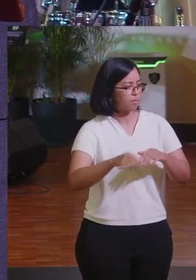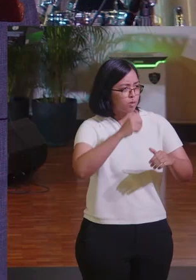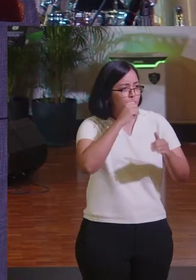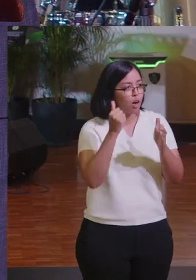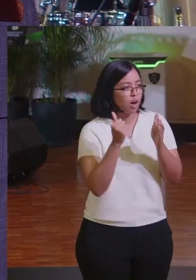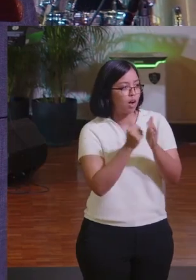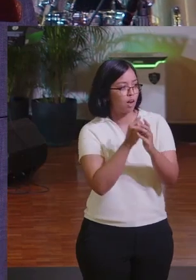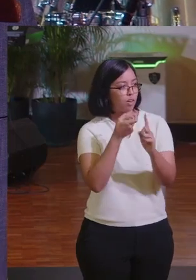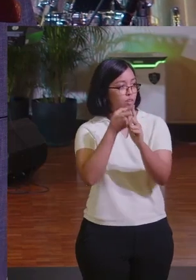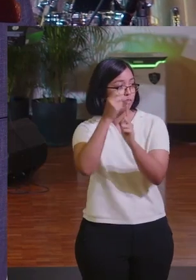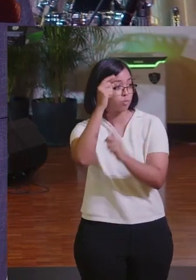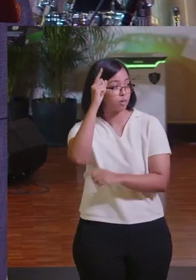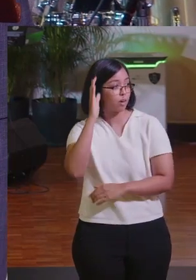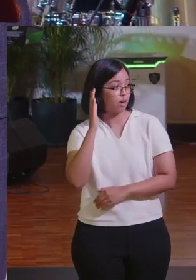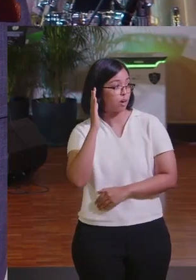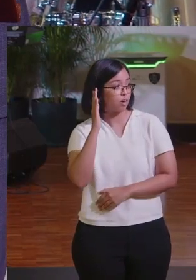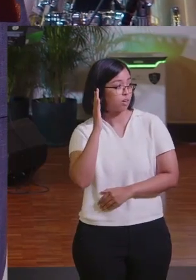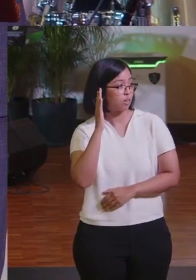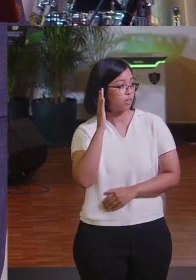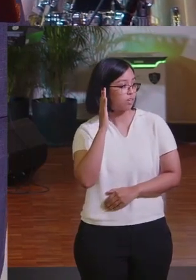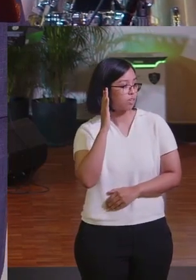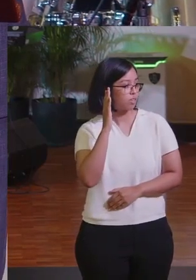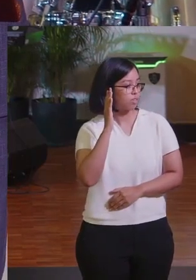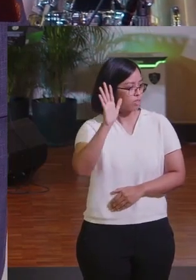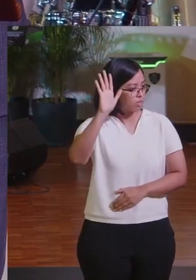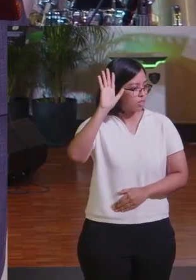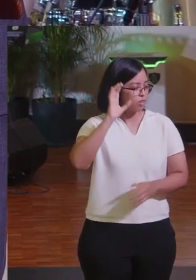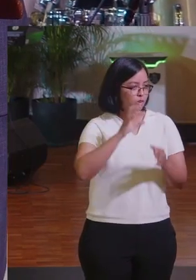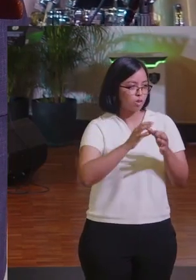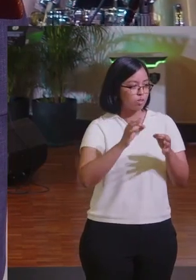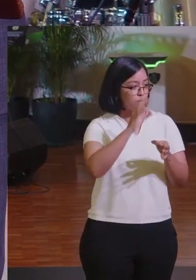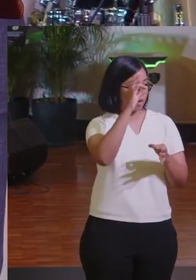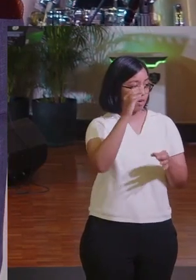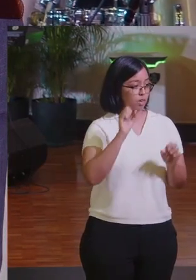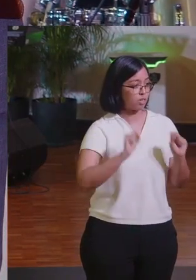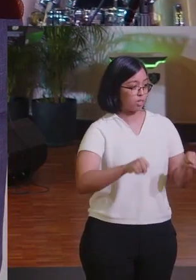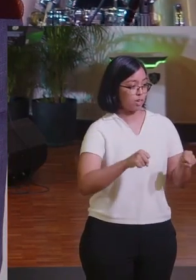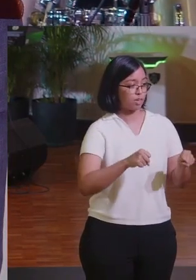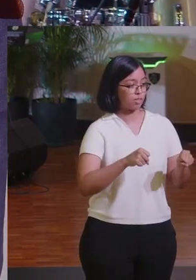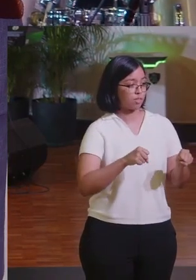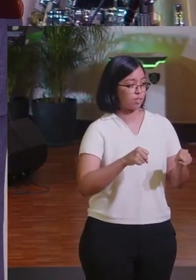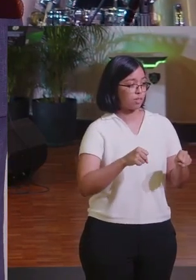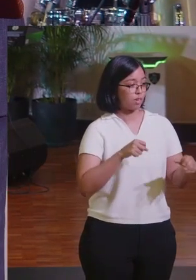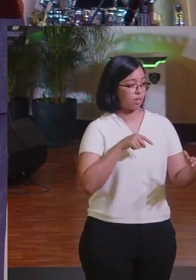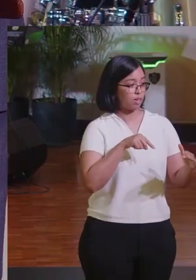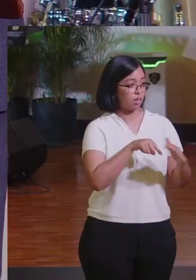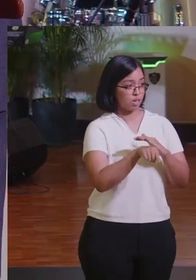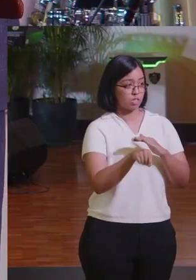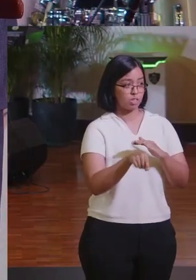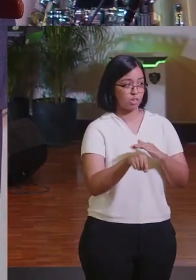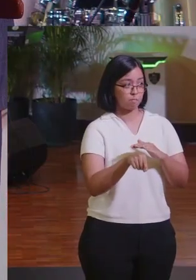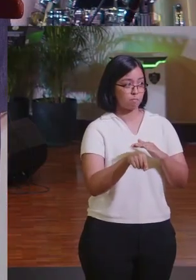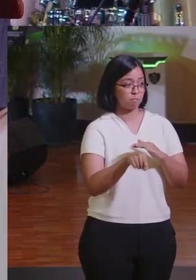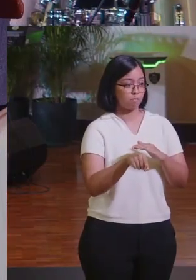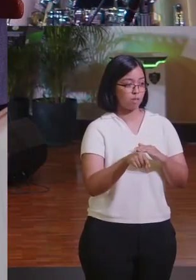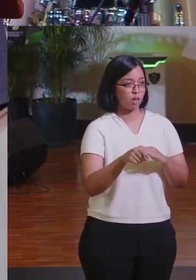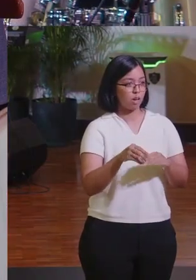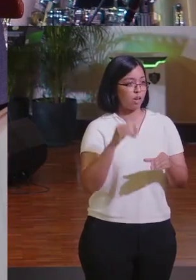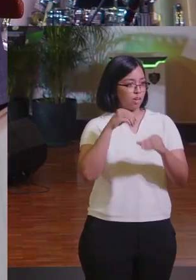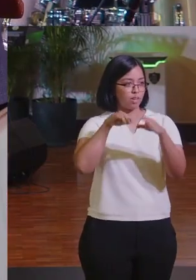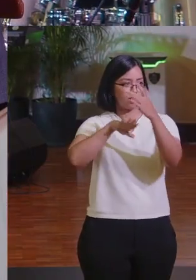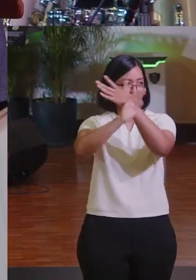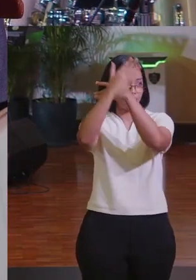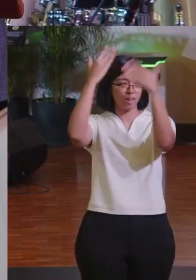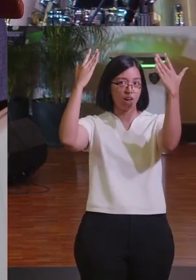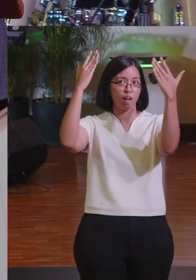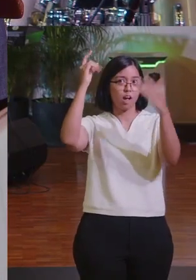makatakas? Sa iyo bang espiritu ako'y makakaiwas? Kung langit ang pupuntahan ko, tiyak na